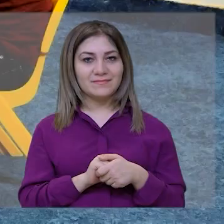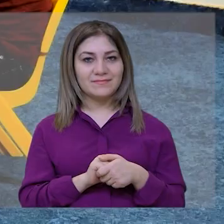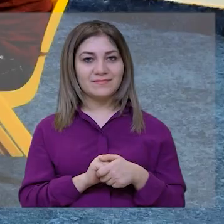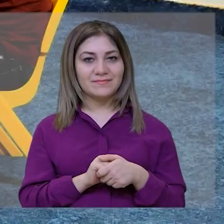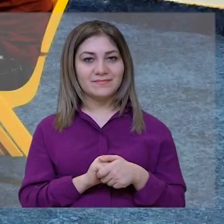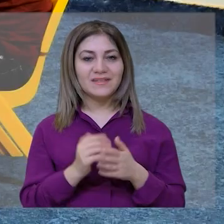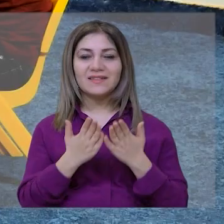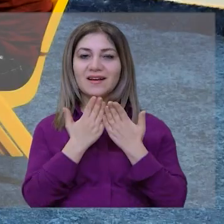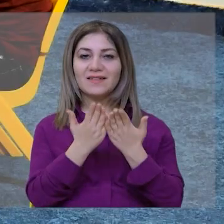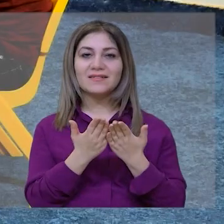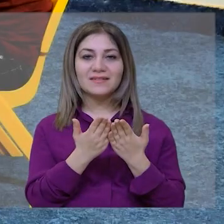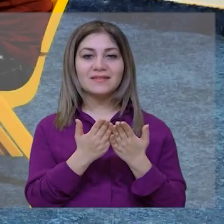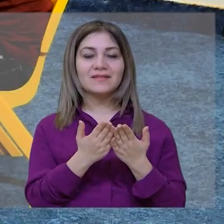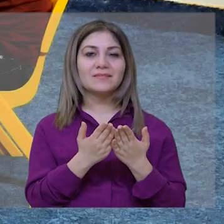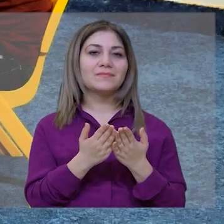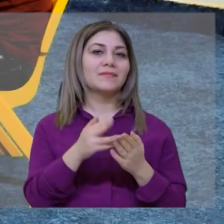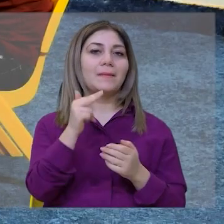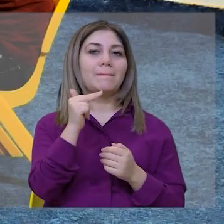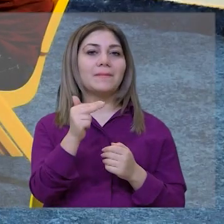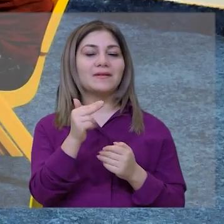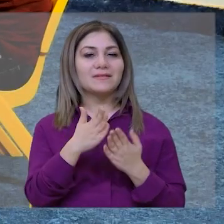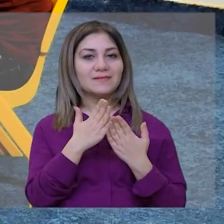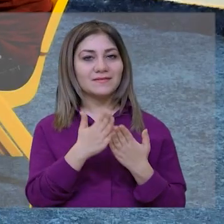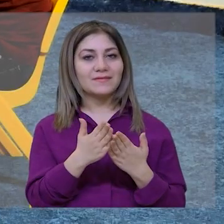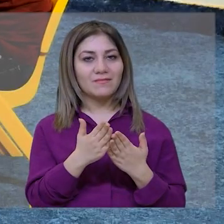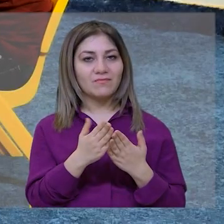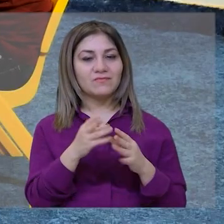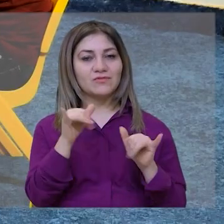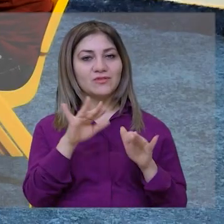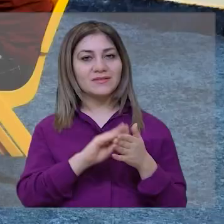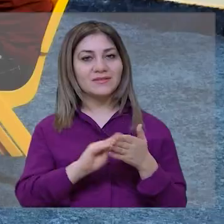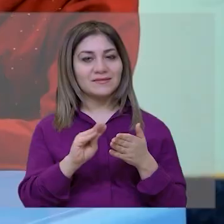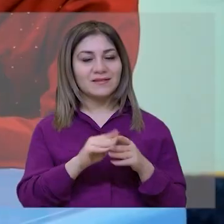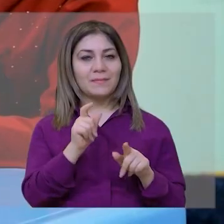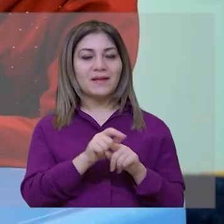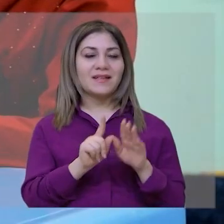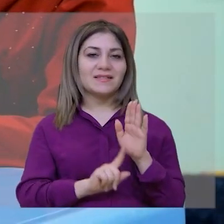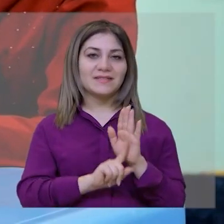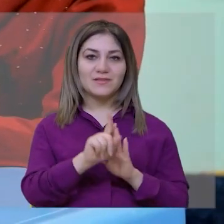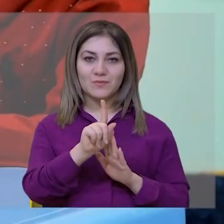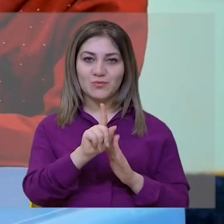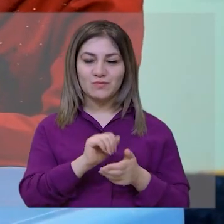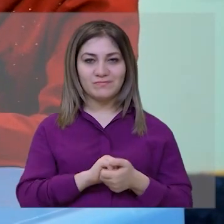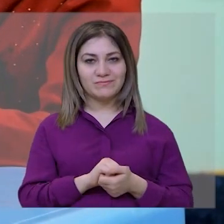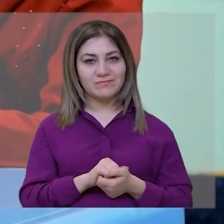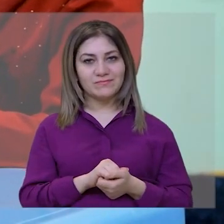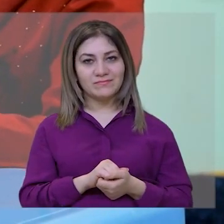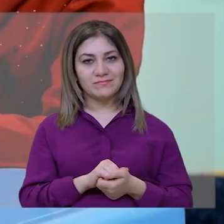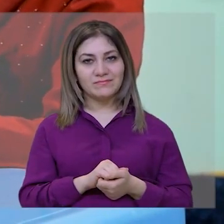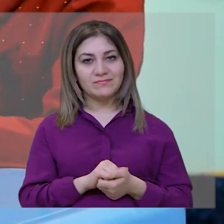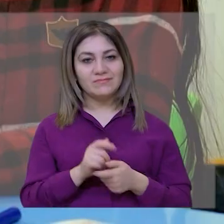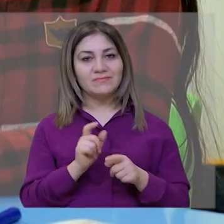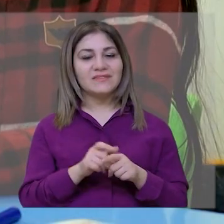Եկեք կարդանք բաղաձայն փ հնչյունը, որը որտեղ է։ Բառասկզբում։ Մարի, ո՞րն է